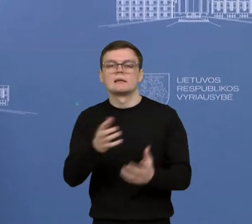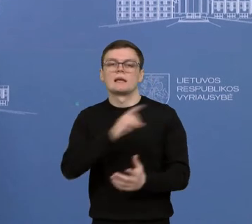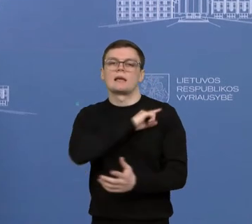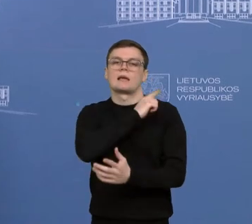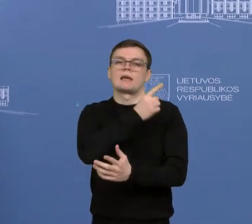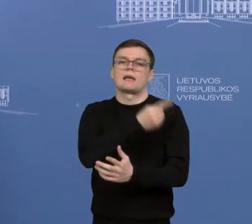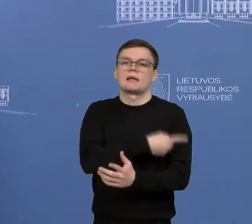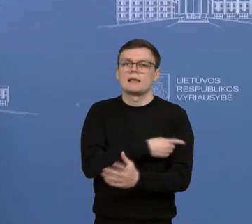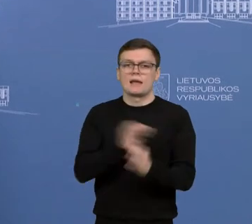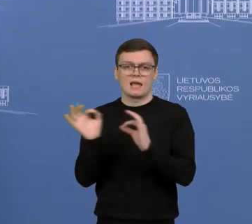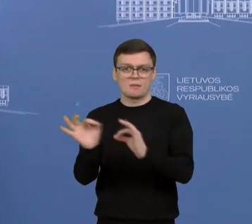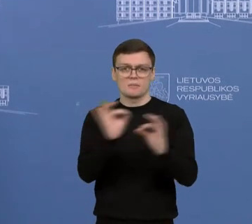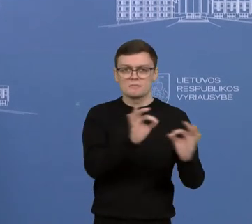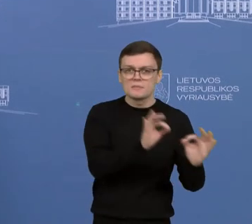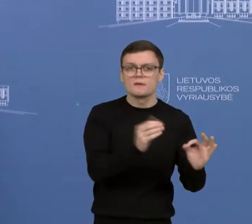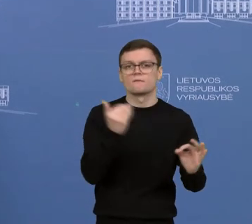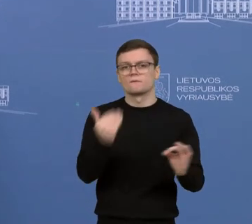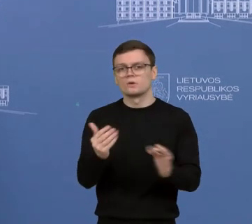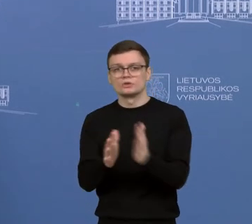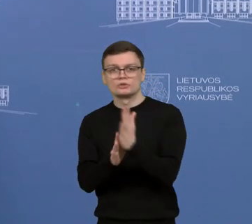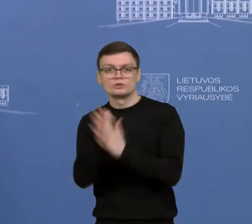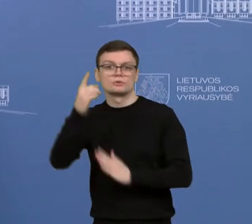efektyvumo didinimo priemonės. Tai